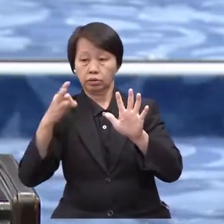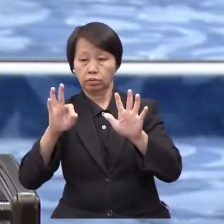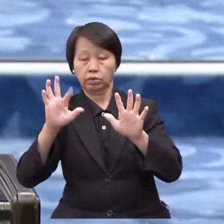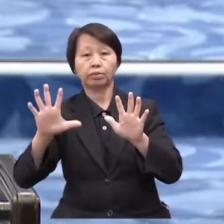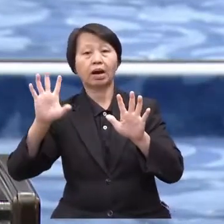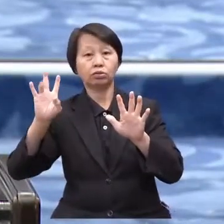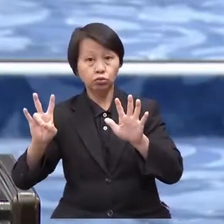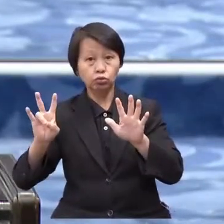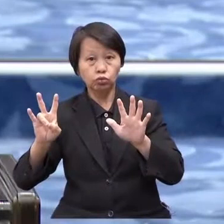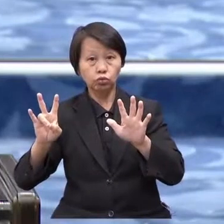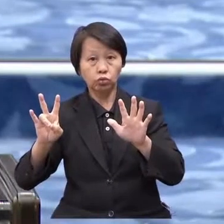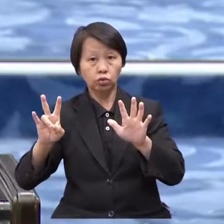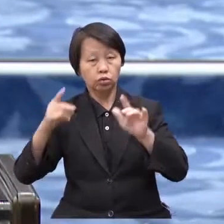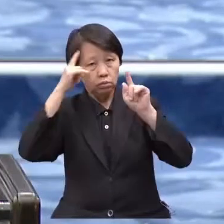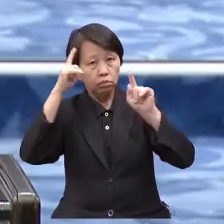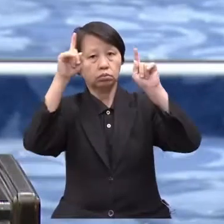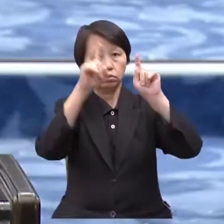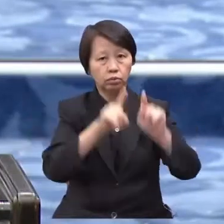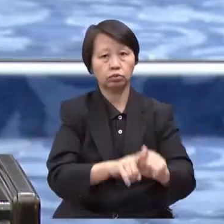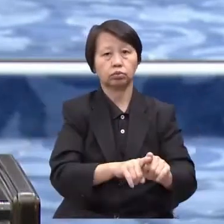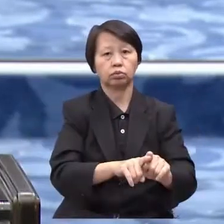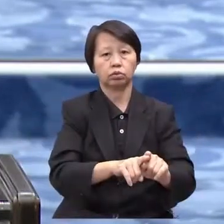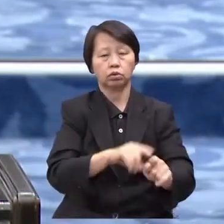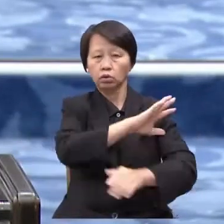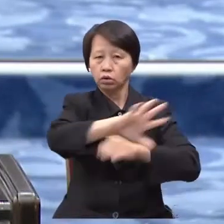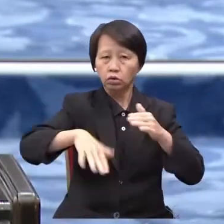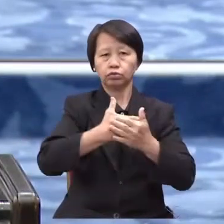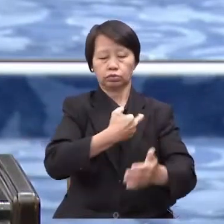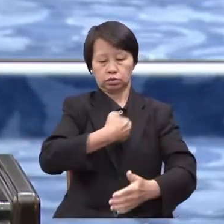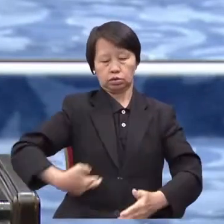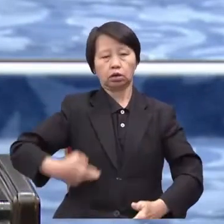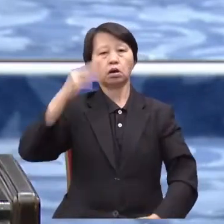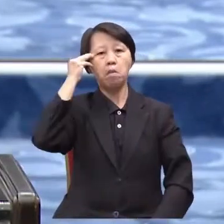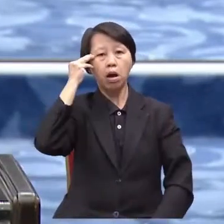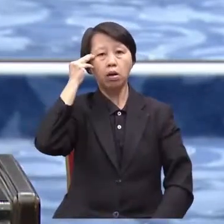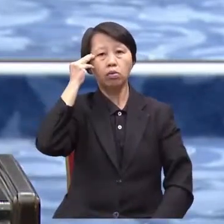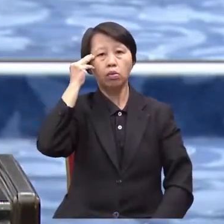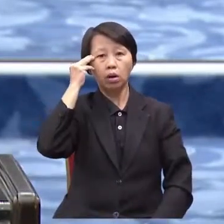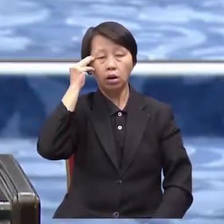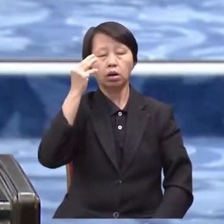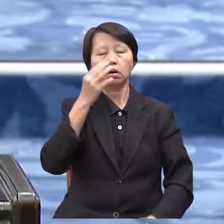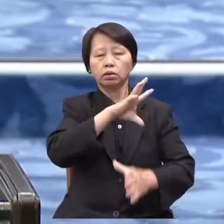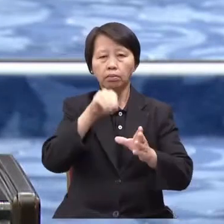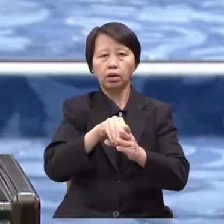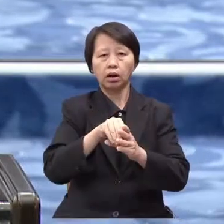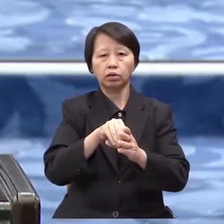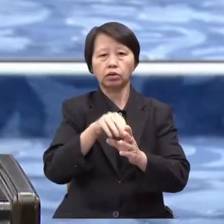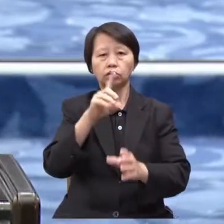57 yang diperkenan oleh semua raja-raja Melayu termasuk dunia